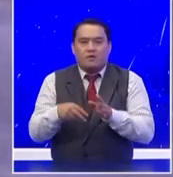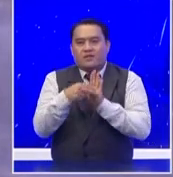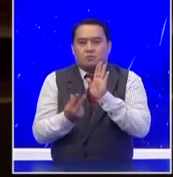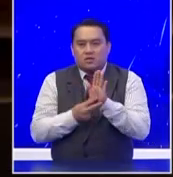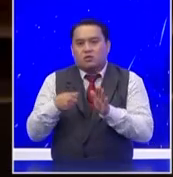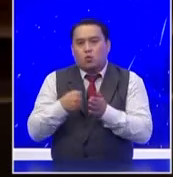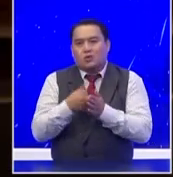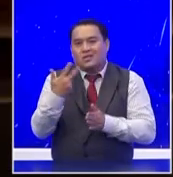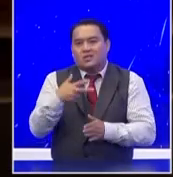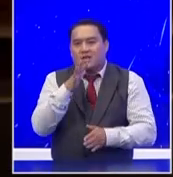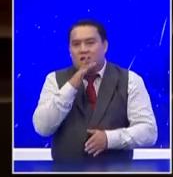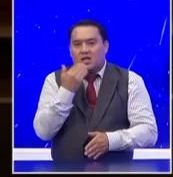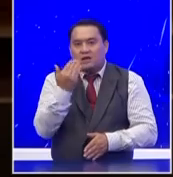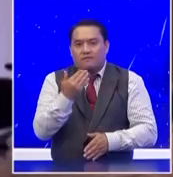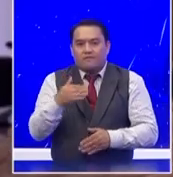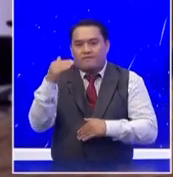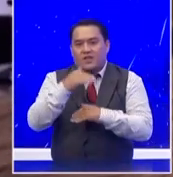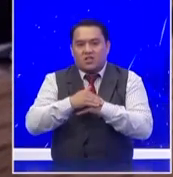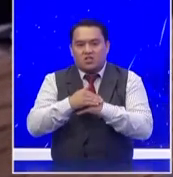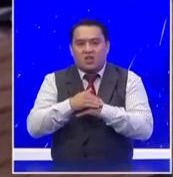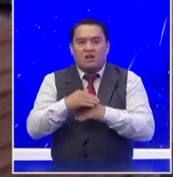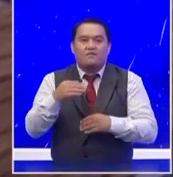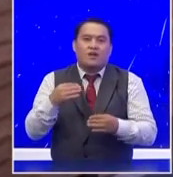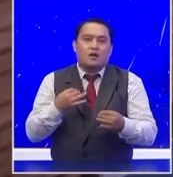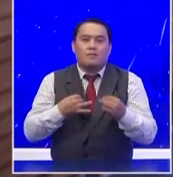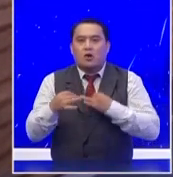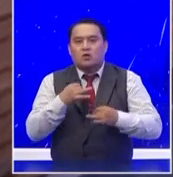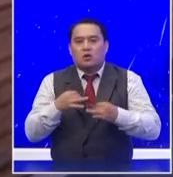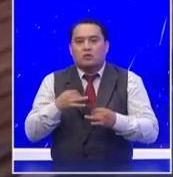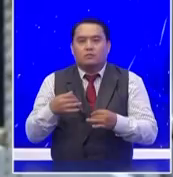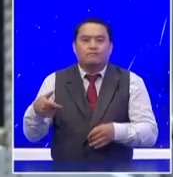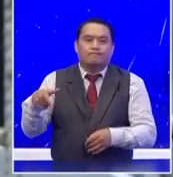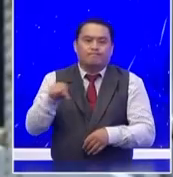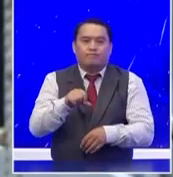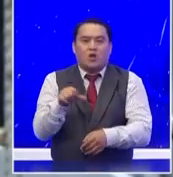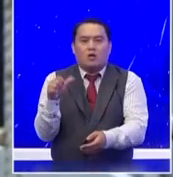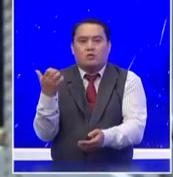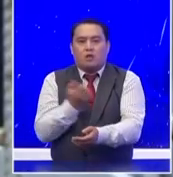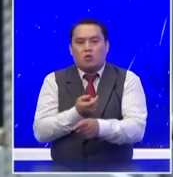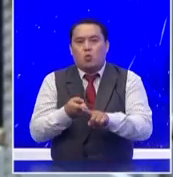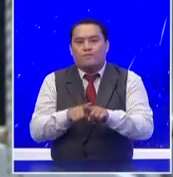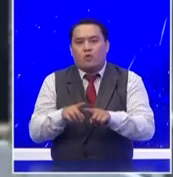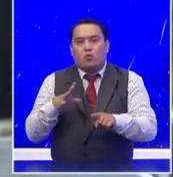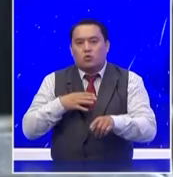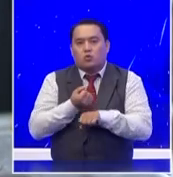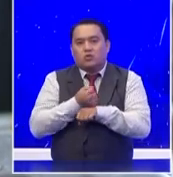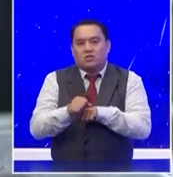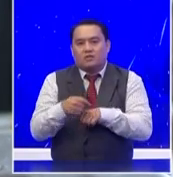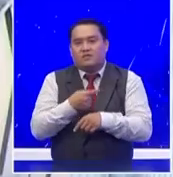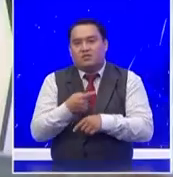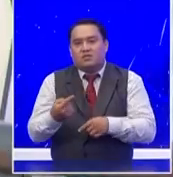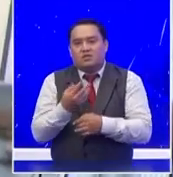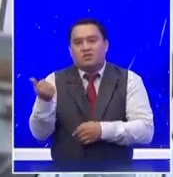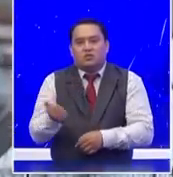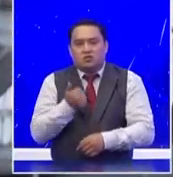от 18 до 30 лет, во время вечеринки подсыпали девушке наркотики, а затем затащили в кусты и насиловали в течение